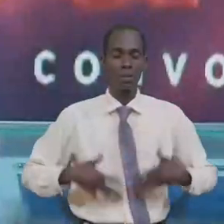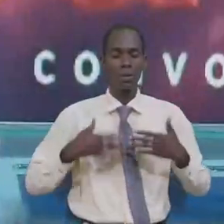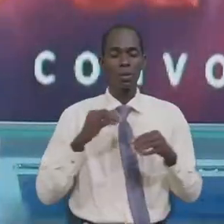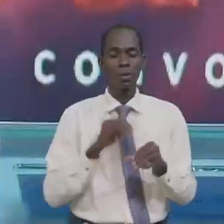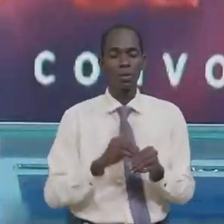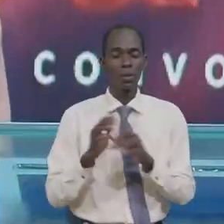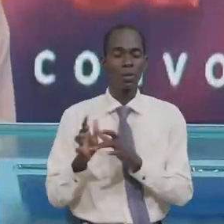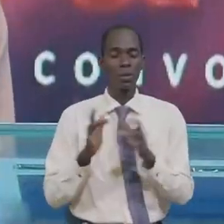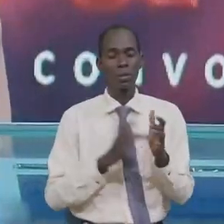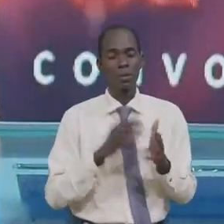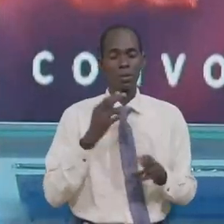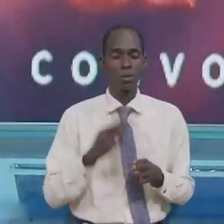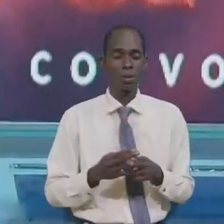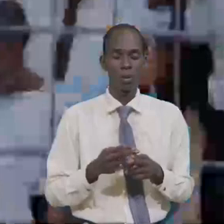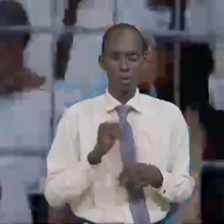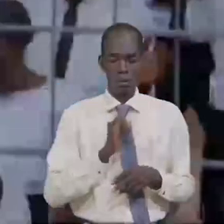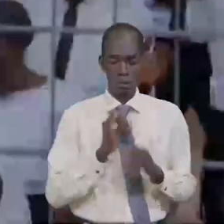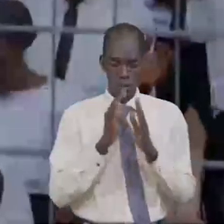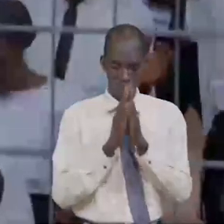Jésus j'ai prié